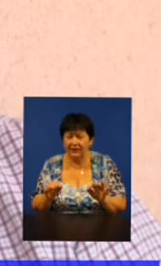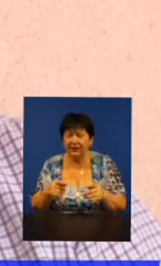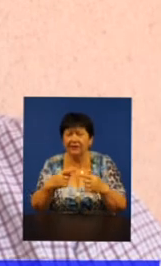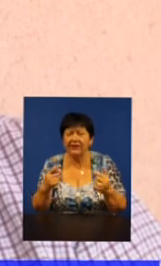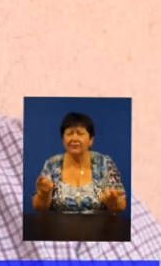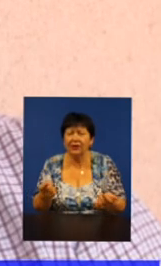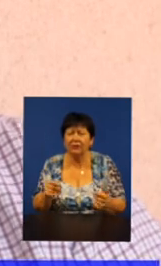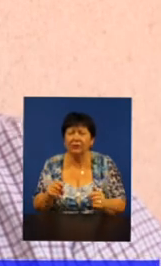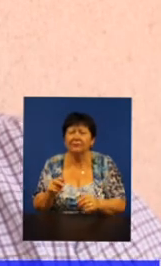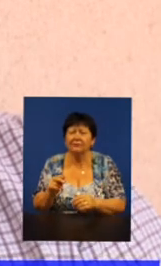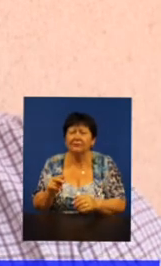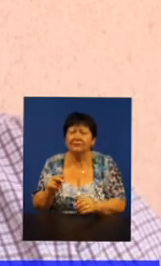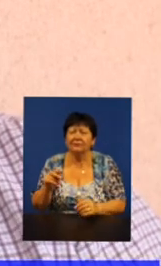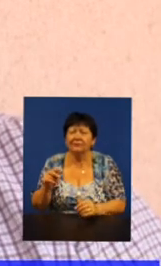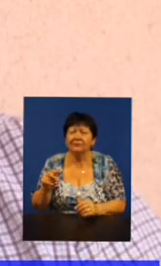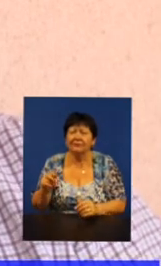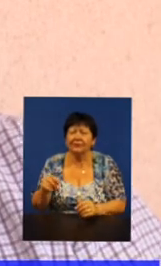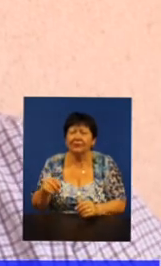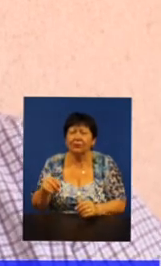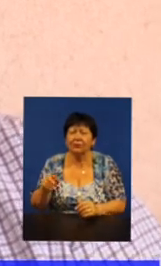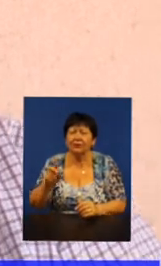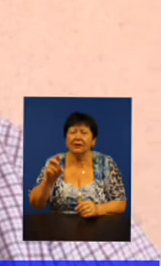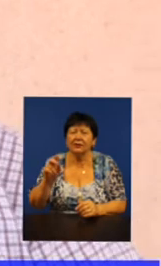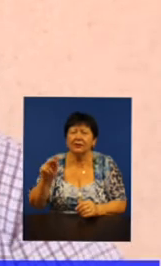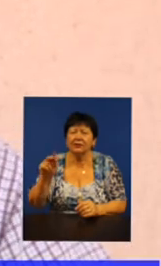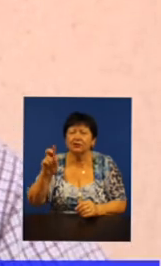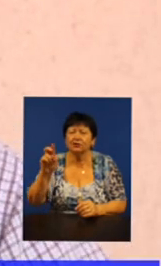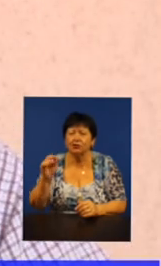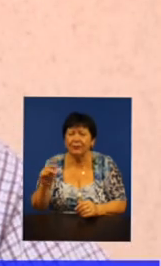despre un cioban din satul meu natal, Cenac,